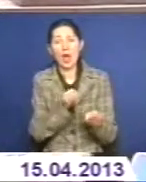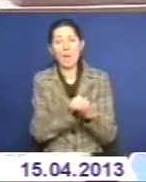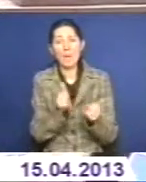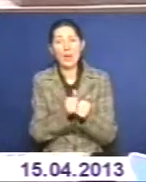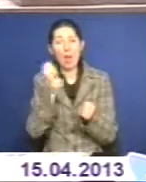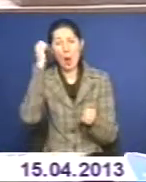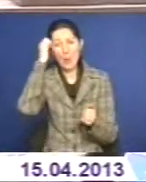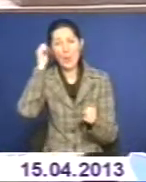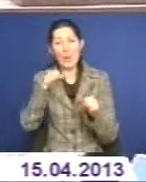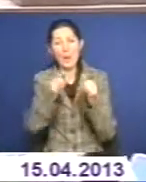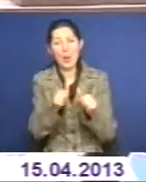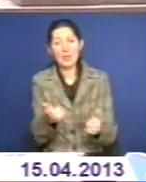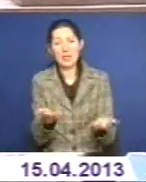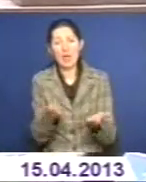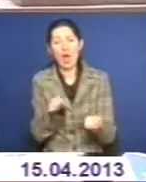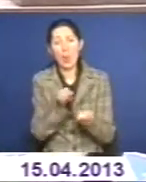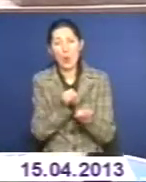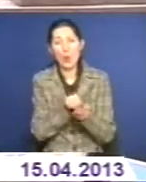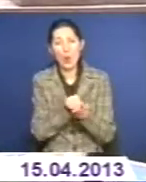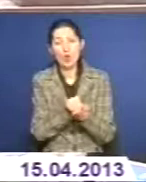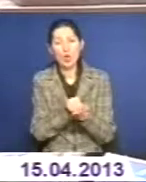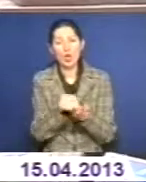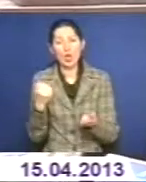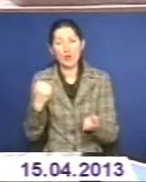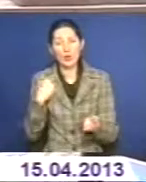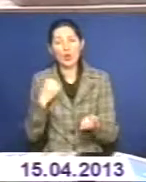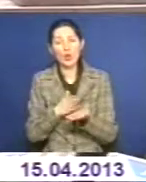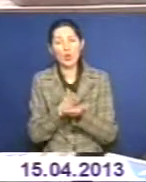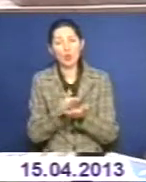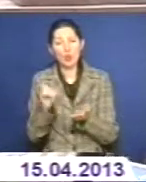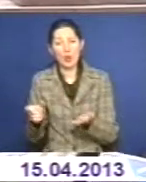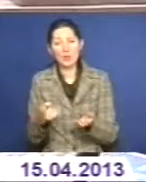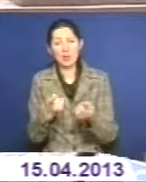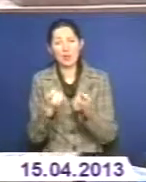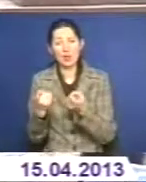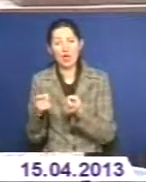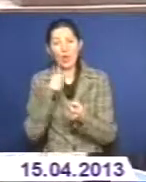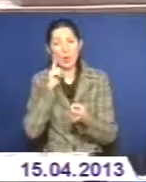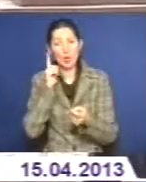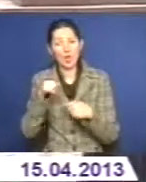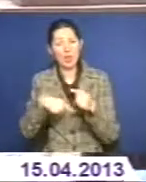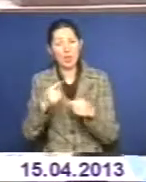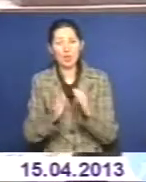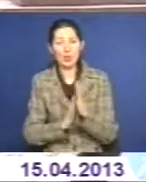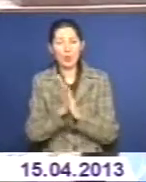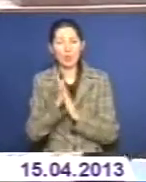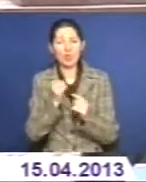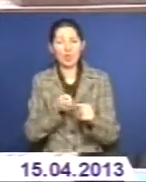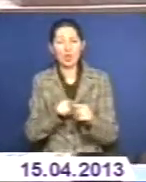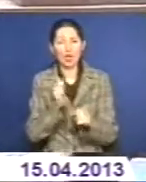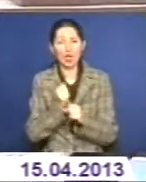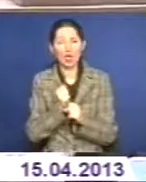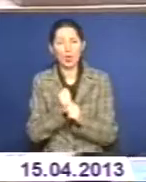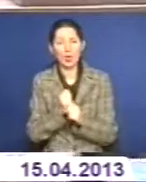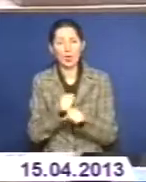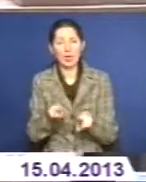похоронені військовослужбовці. І от залучаємо відповідно і молоде підростаюче покоління до цієї роботи.